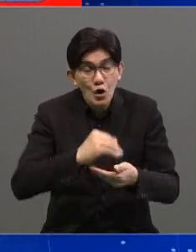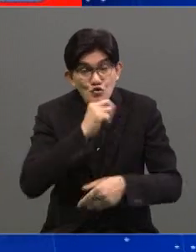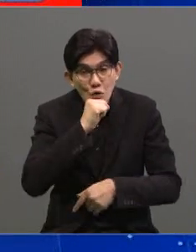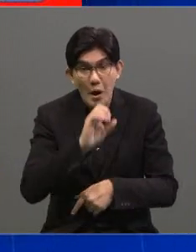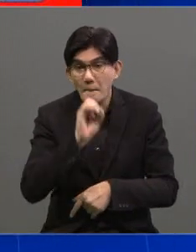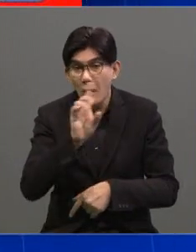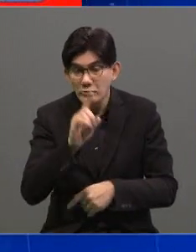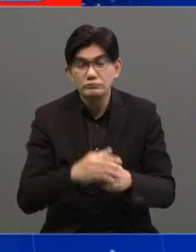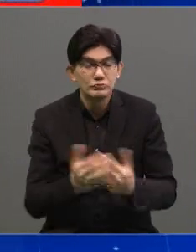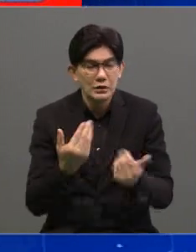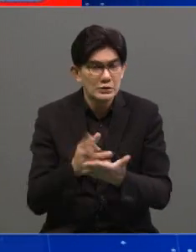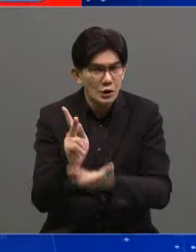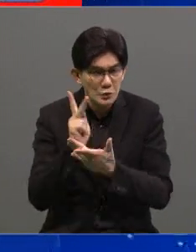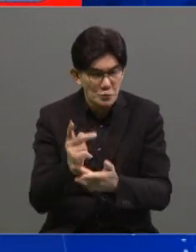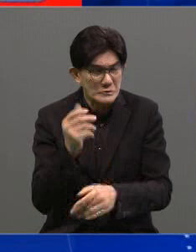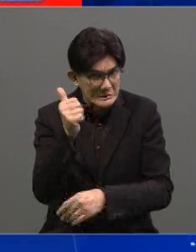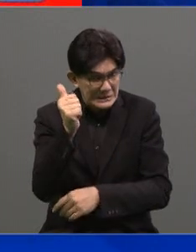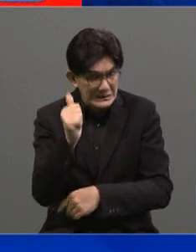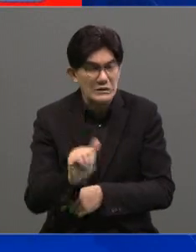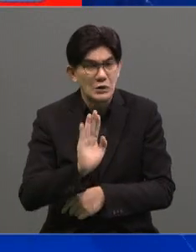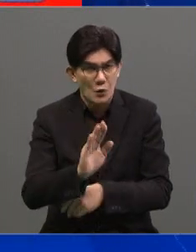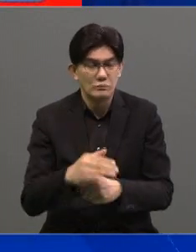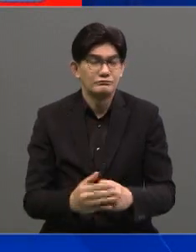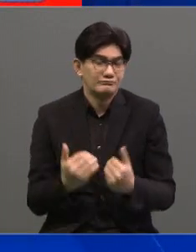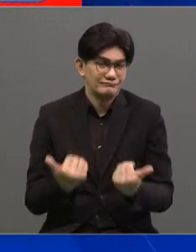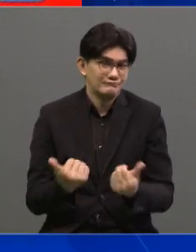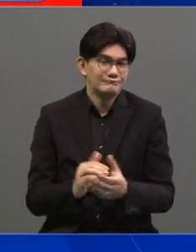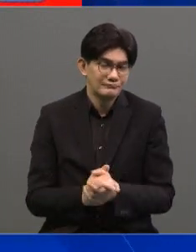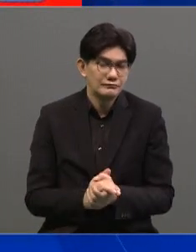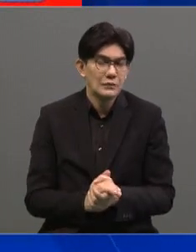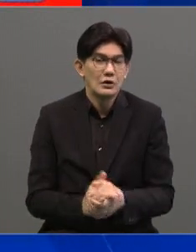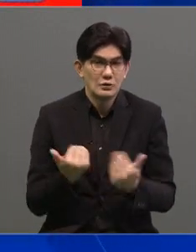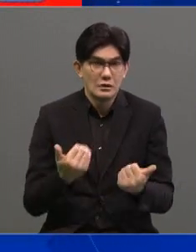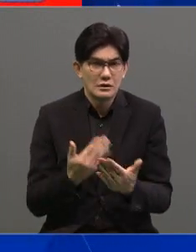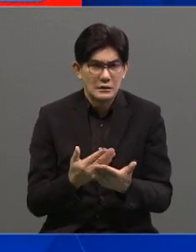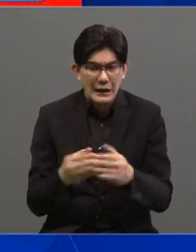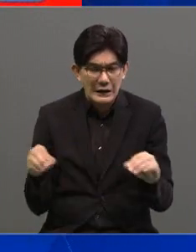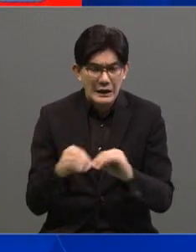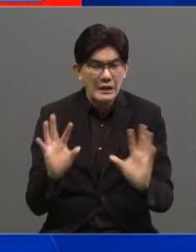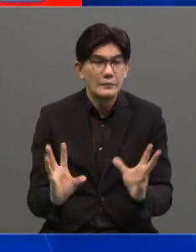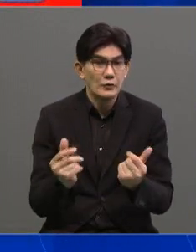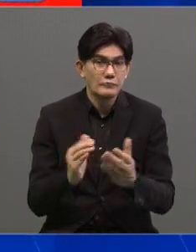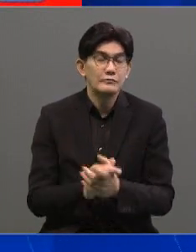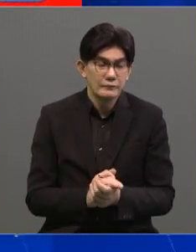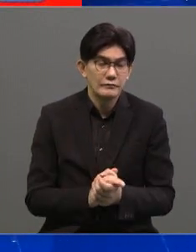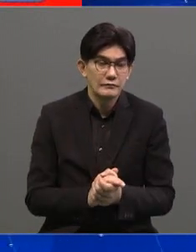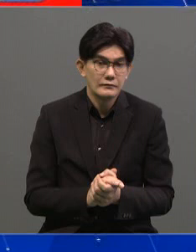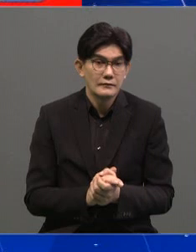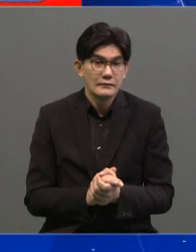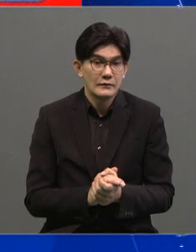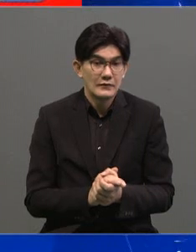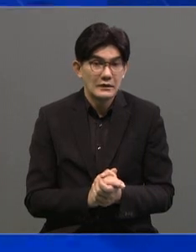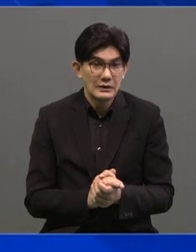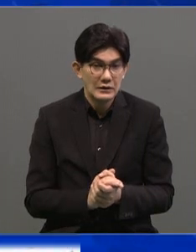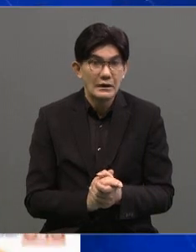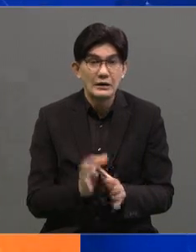าบอกว่าเป็นสินเชื่อบ้านที่ดีที่สุดในตลาดสินเชื่อที่มีอยู่ในตอนนี้และตอนนี้วงเงินก็ใกล้จะหมดแล้วด้วยค่ะ นอกจากนี้ทาง